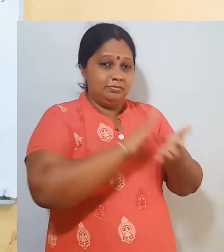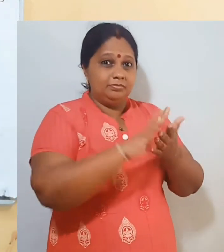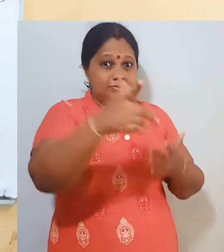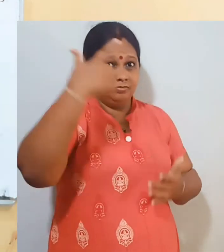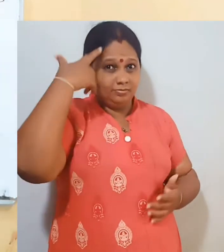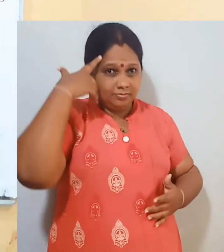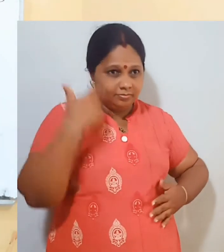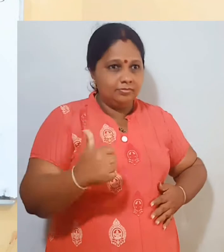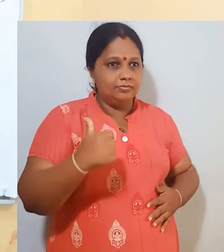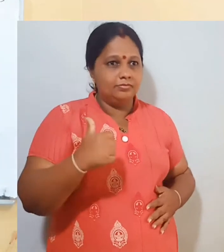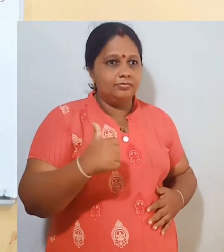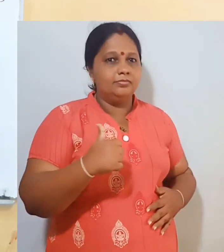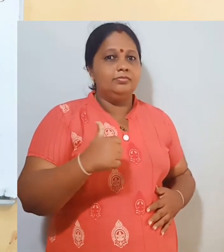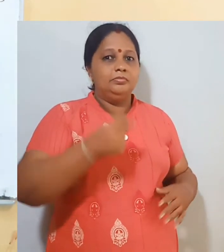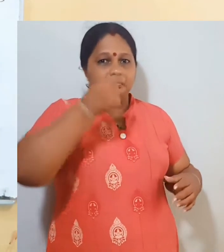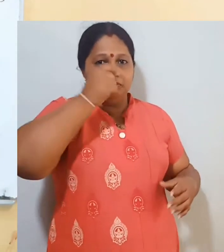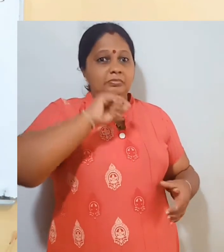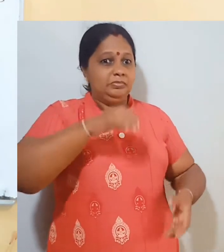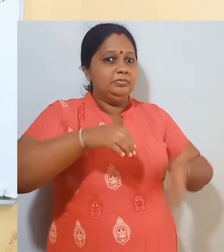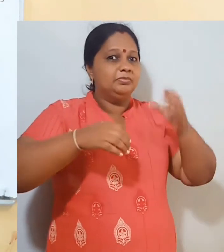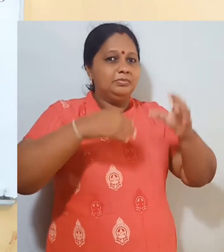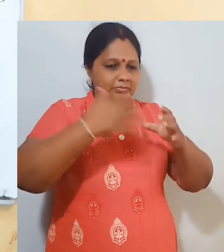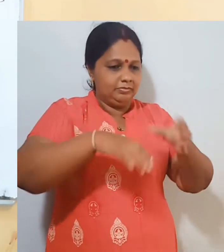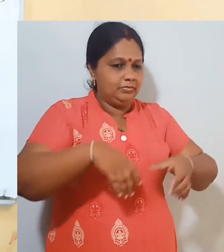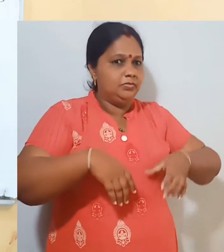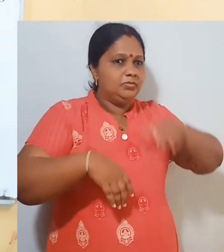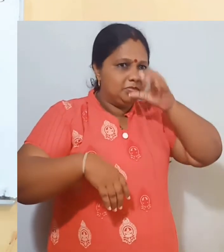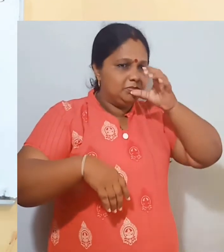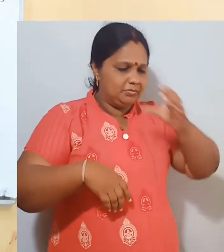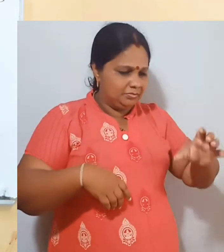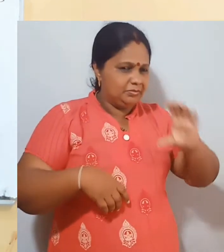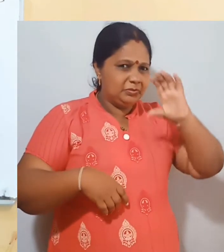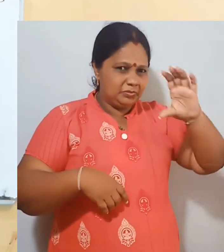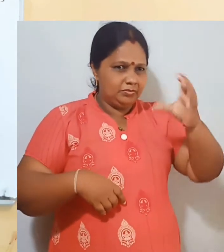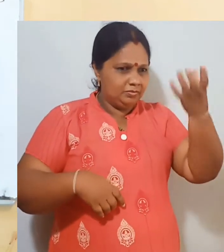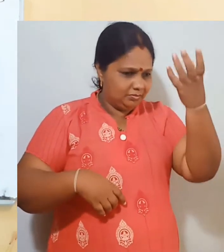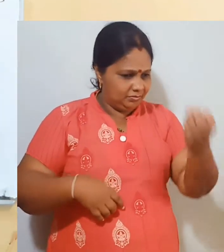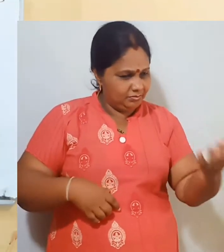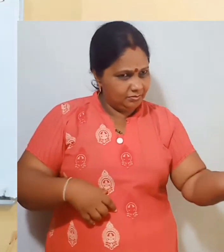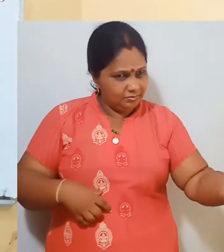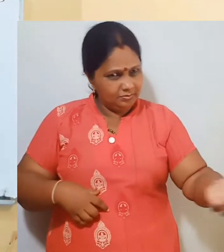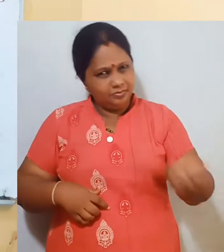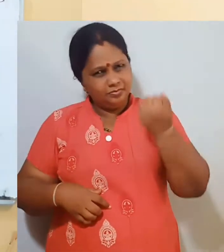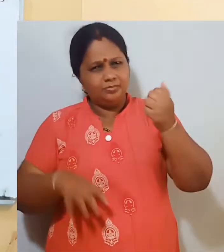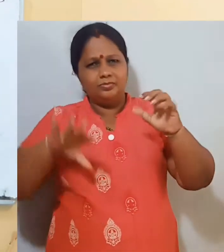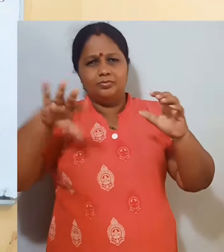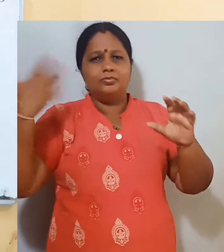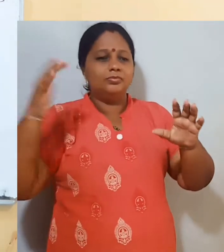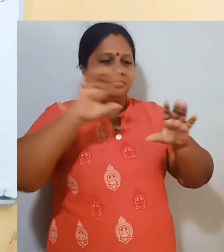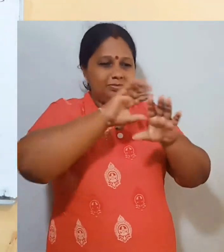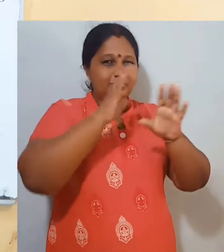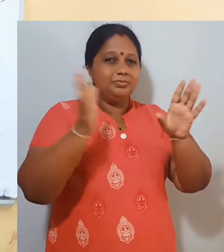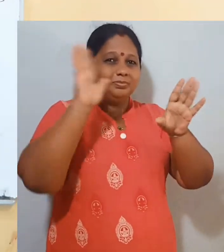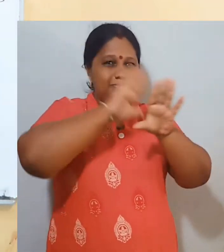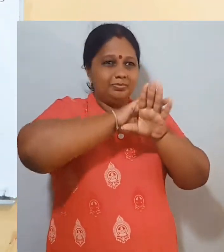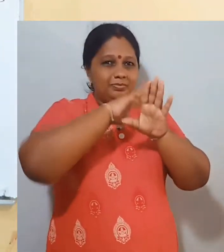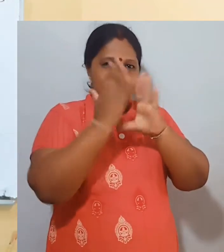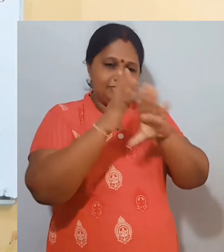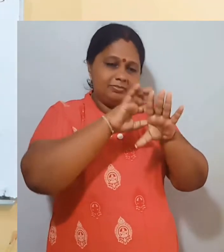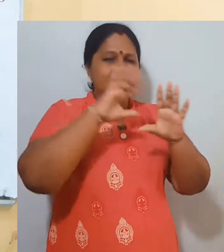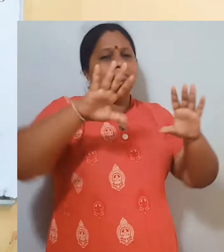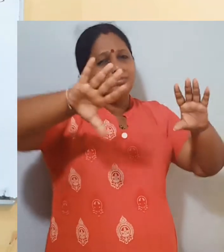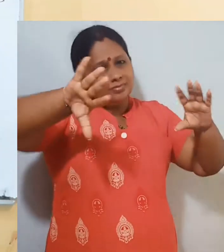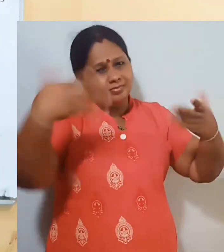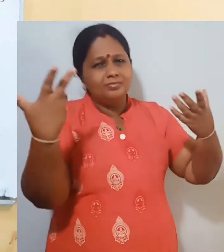இருந்தால் அவரோட போகக்குள்ள அந்த ஒரு பொட்டிலையோ அல்லது பொட்டில் ஒட்டிருக்கிற லேபலையோ எடுத்து போங்க. ஒன்றுமே இல்லாட்டி அதில்